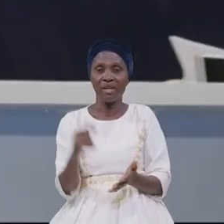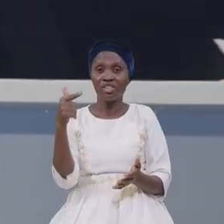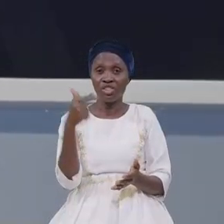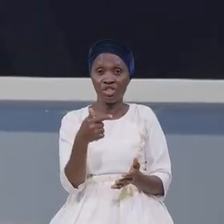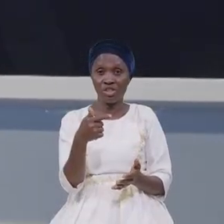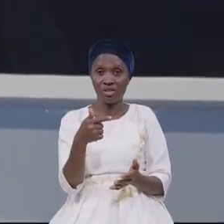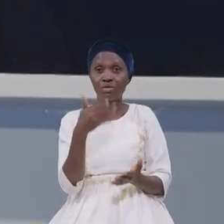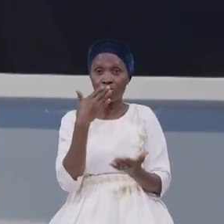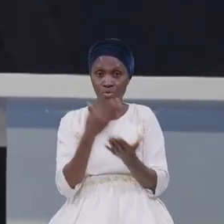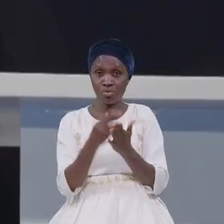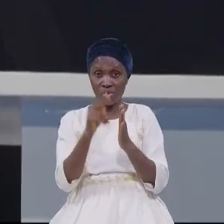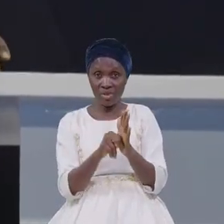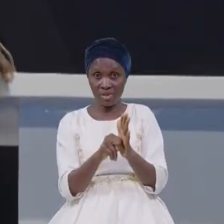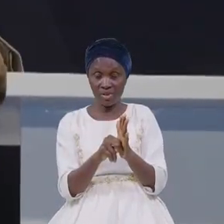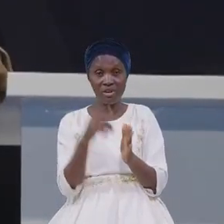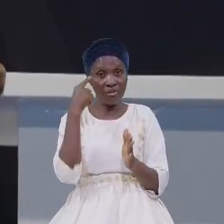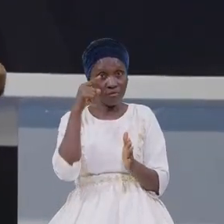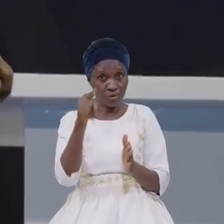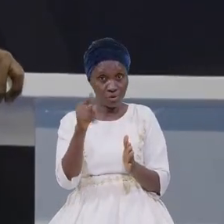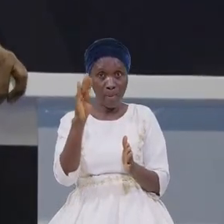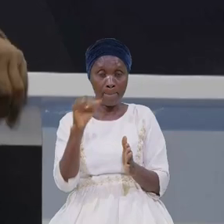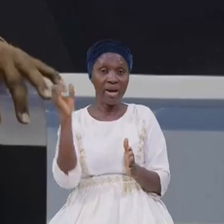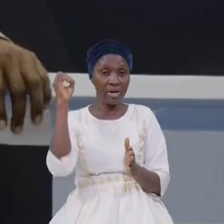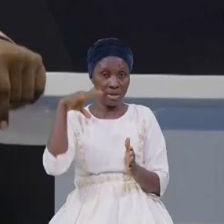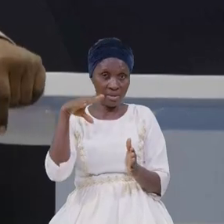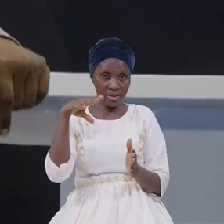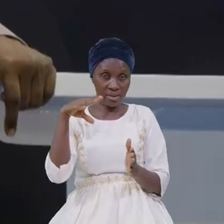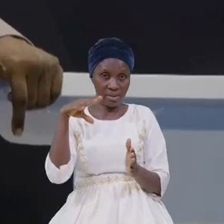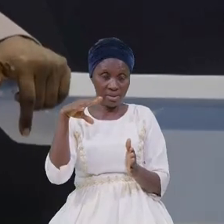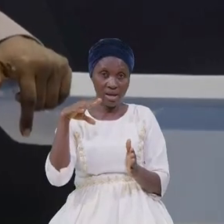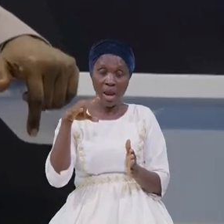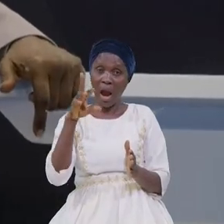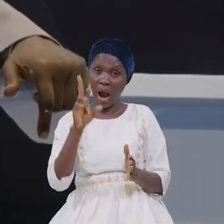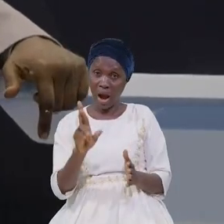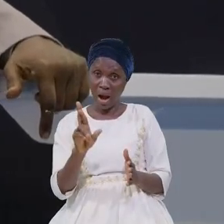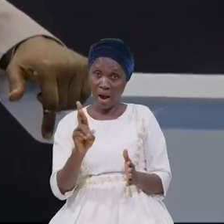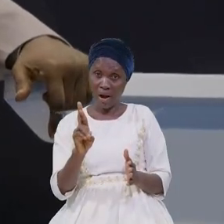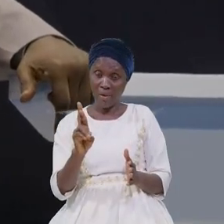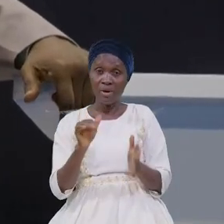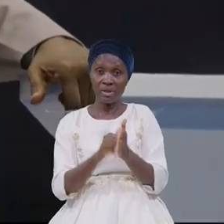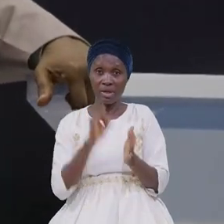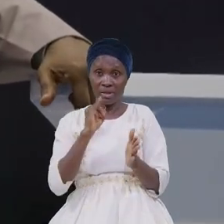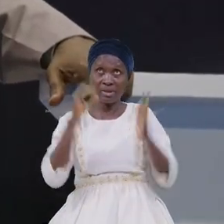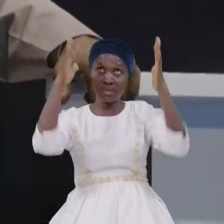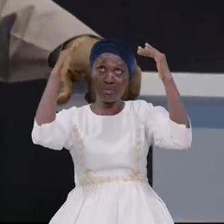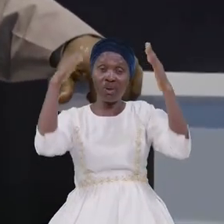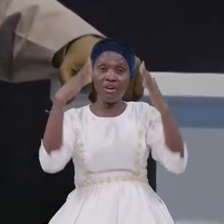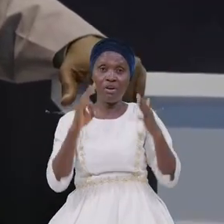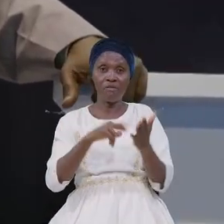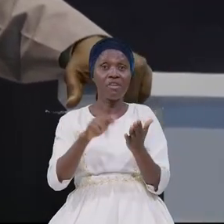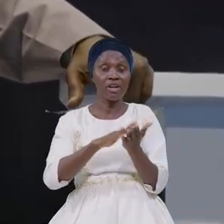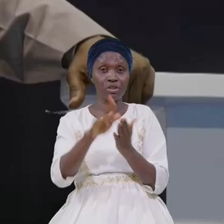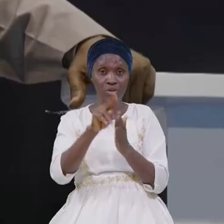J'ai la bonté pour vous par la grâce. R, c'est la pluie de justice